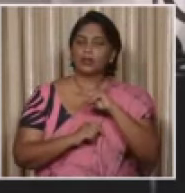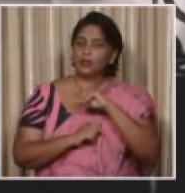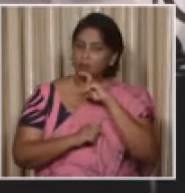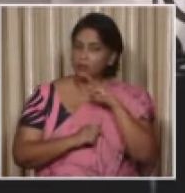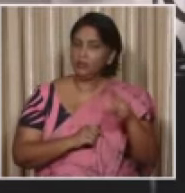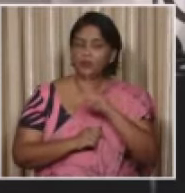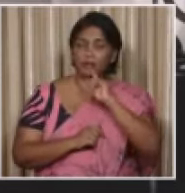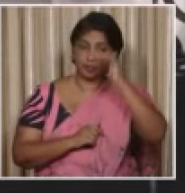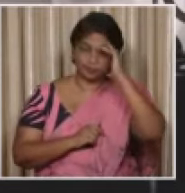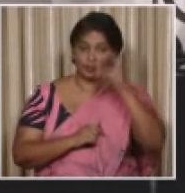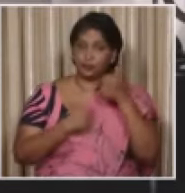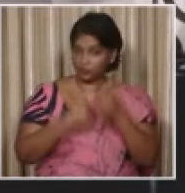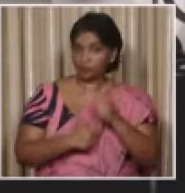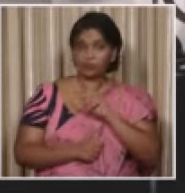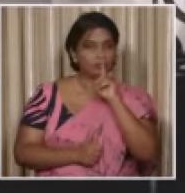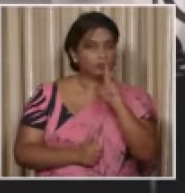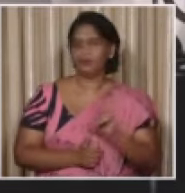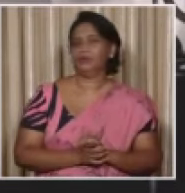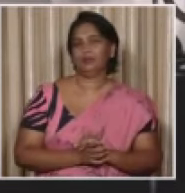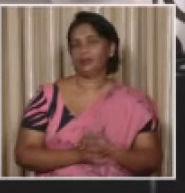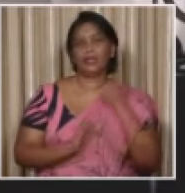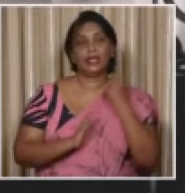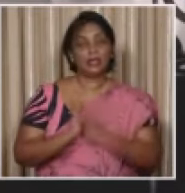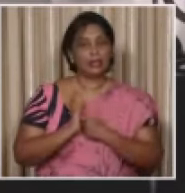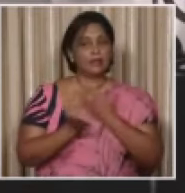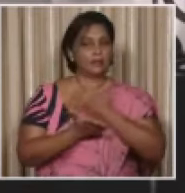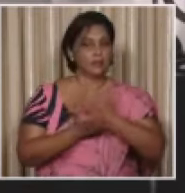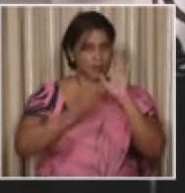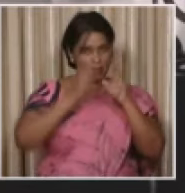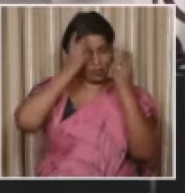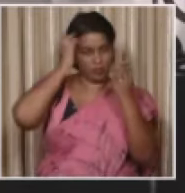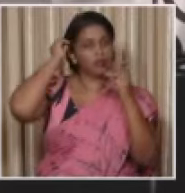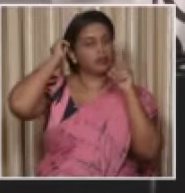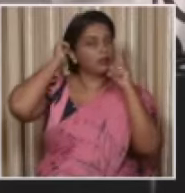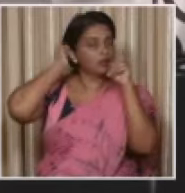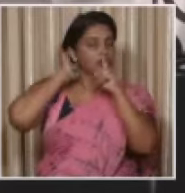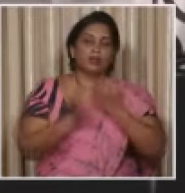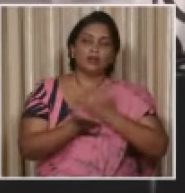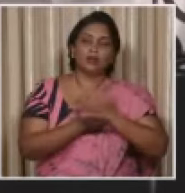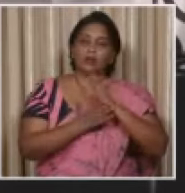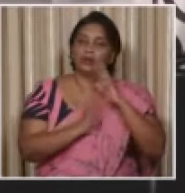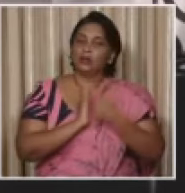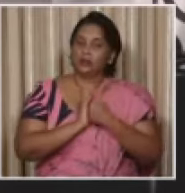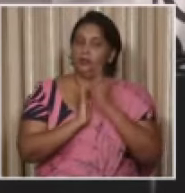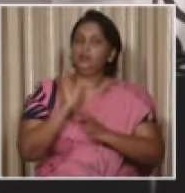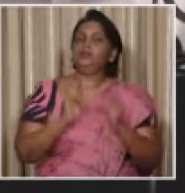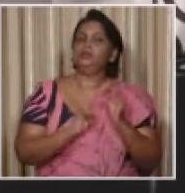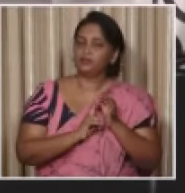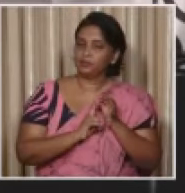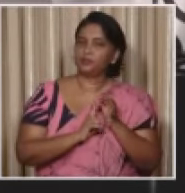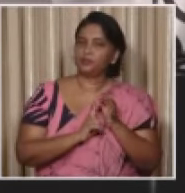श्रेष्ठाधिकरण कथानायकतुमा हरी की नीति में बाधा अंतुनिशा पलवी बाधाव तमाय गु मूलासनाड